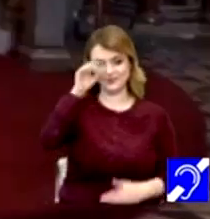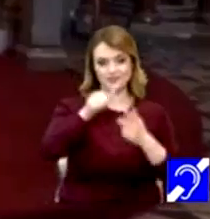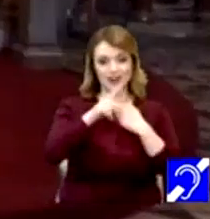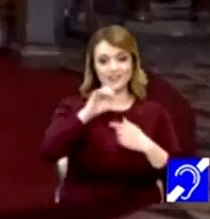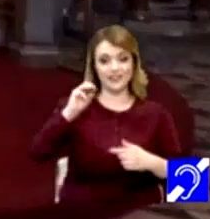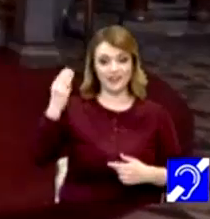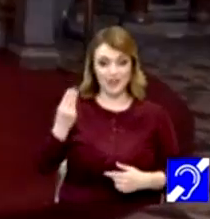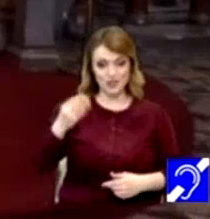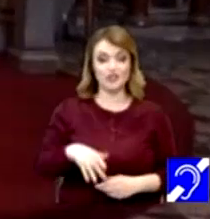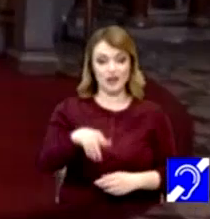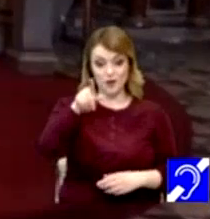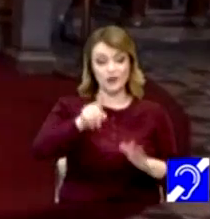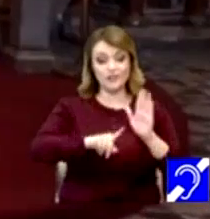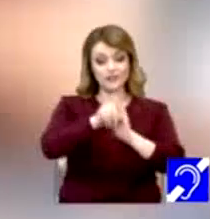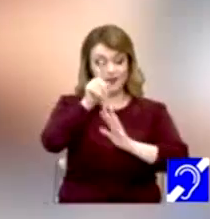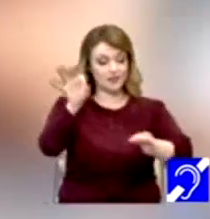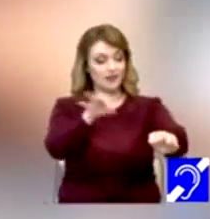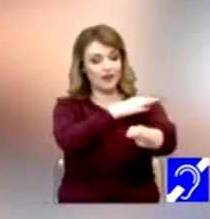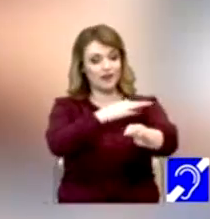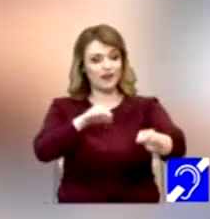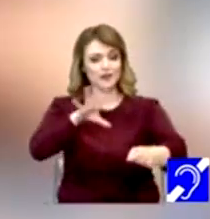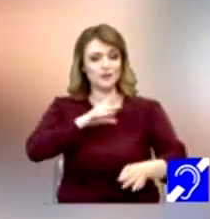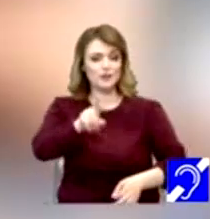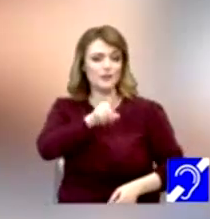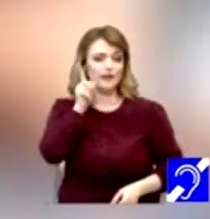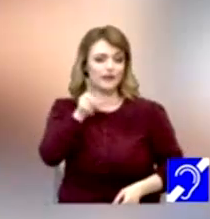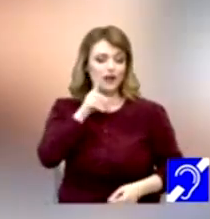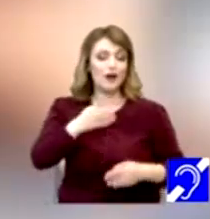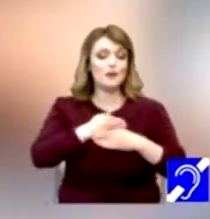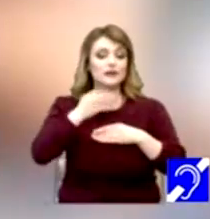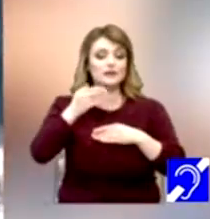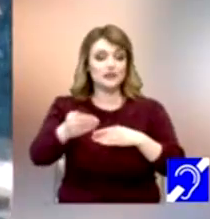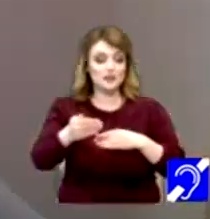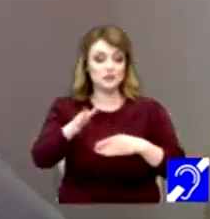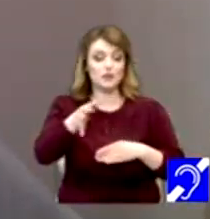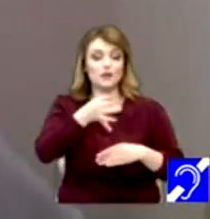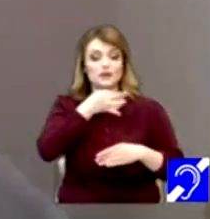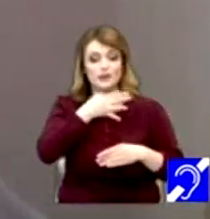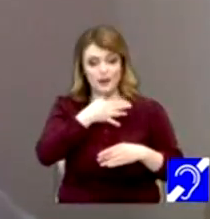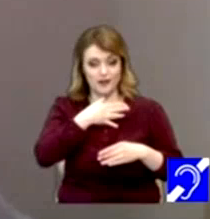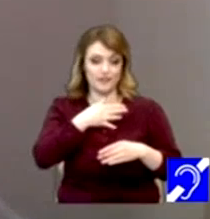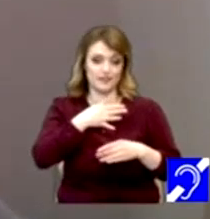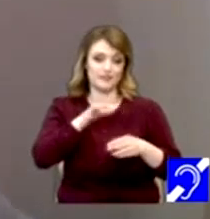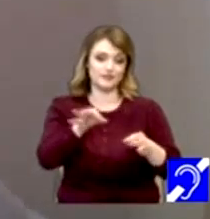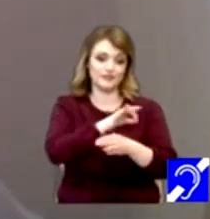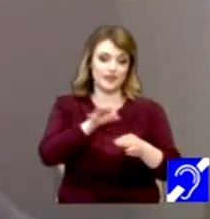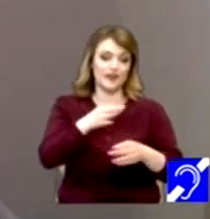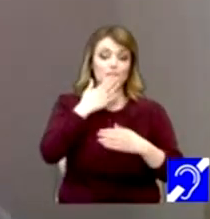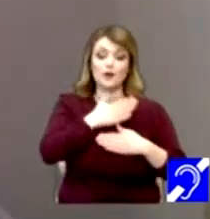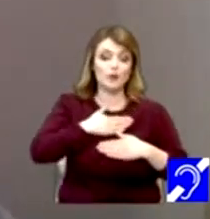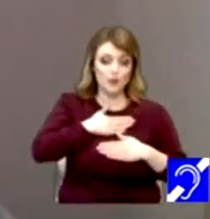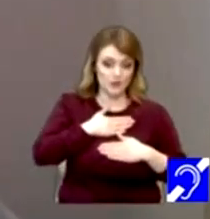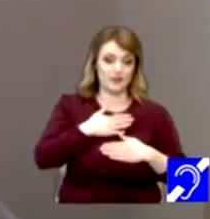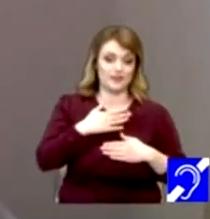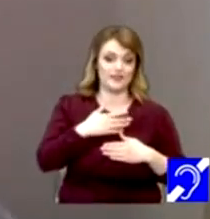Andrieș Cigulea a început să cânte la vioară la o vârstă fragedă, iar mai târziu a îndrăgit și viola. Pasiunea asta mea, acum